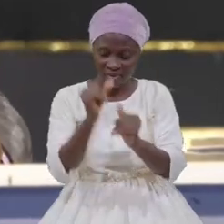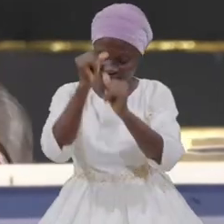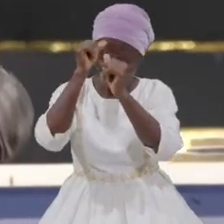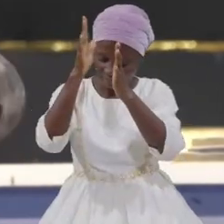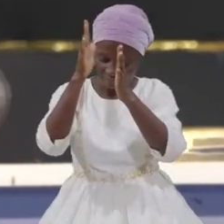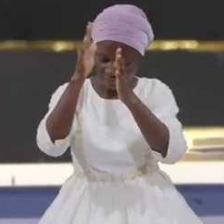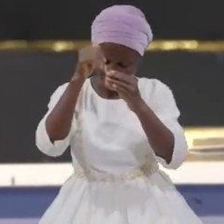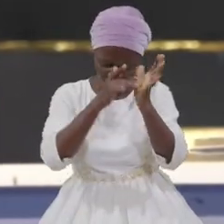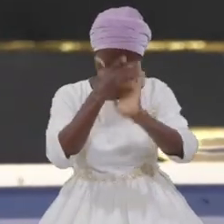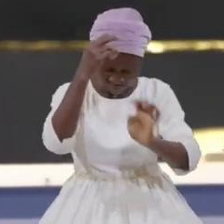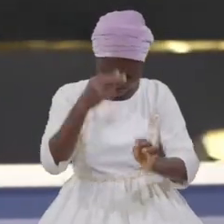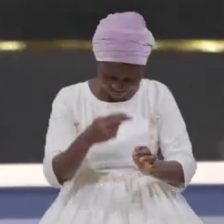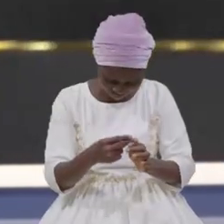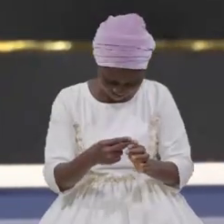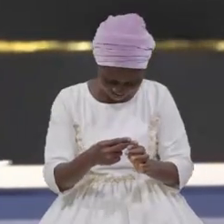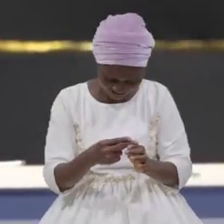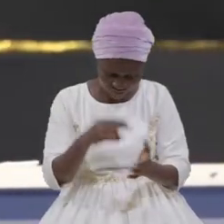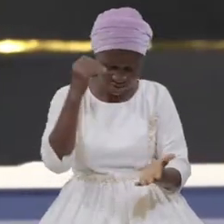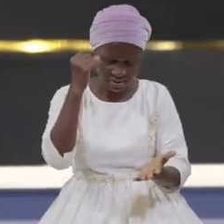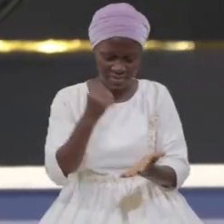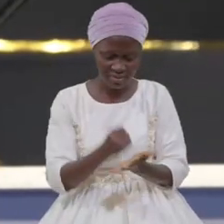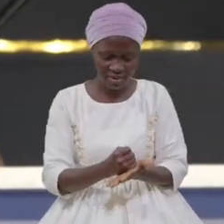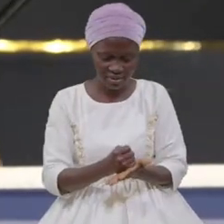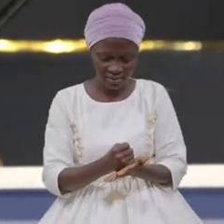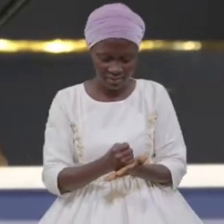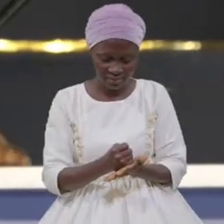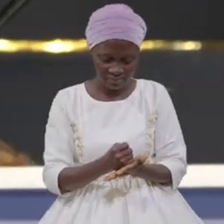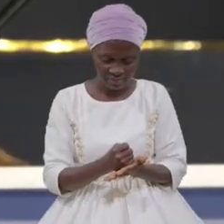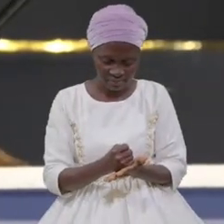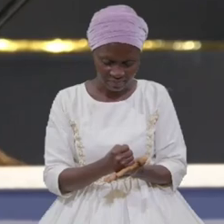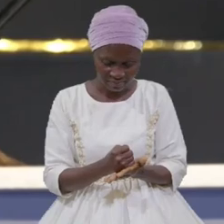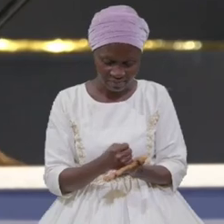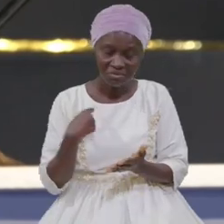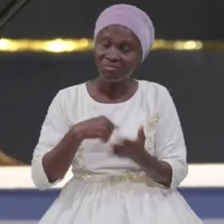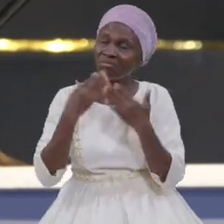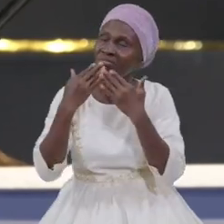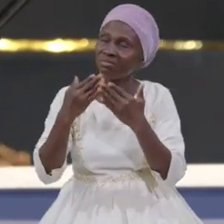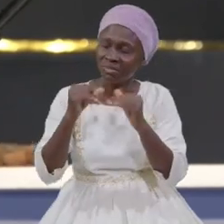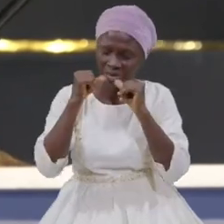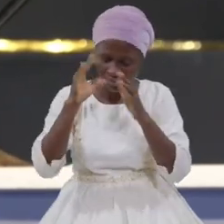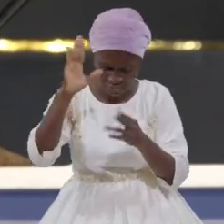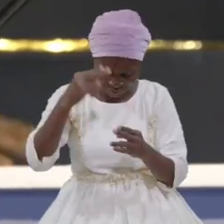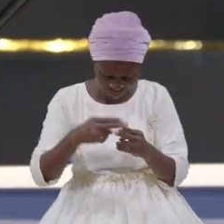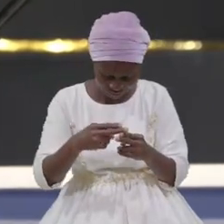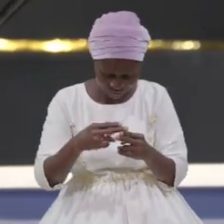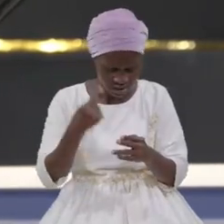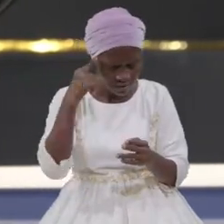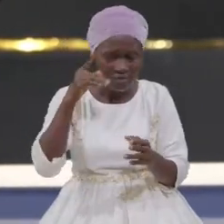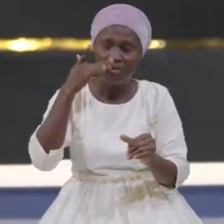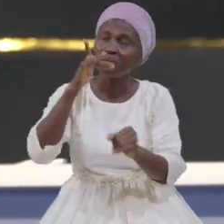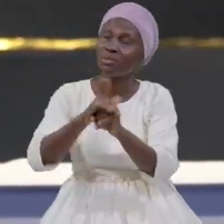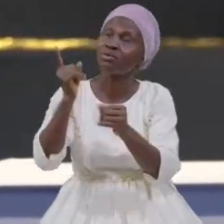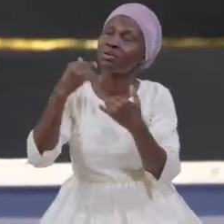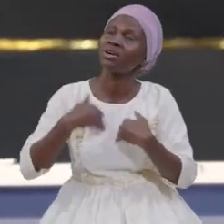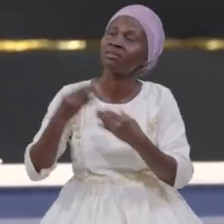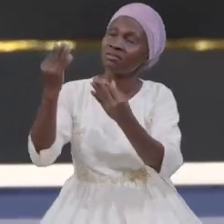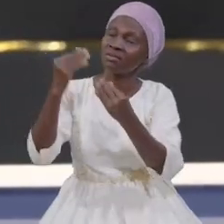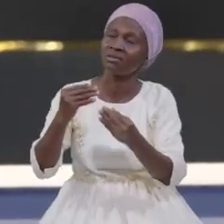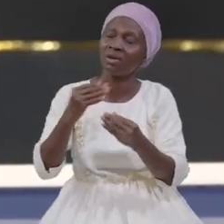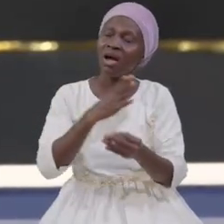Père, au nom de Jésus, nous te remercions, nous bénissons ton nom pour la promesse que tu as